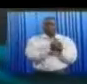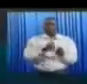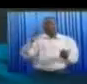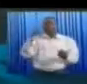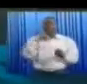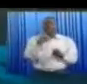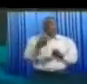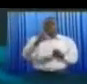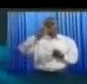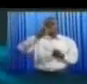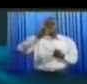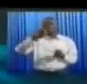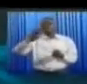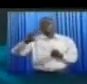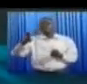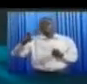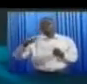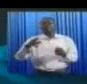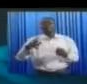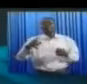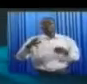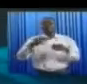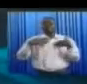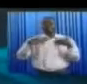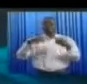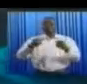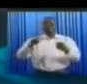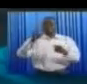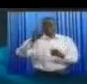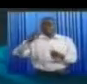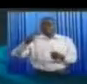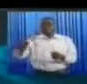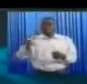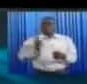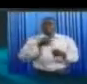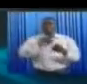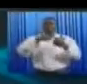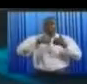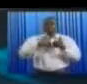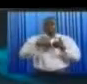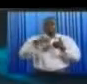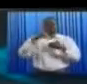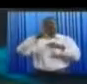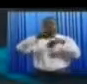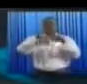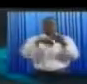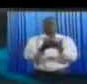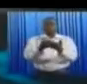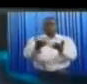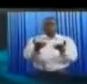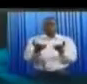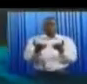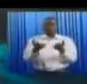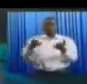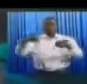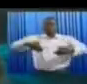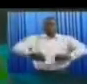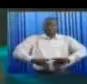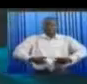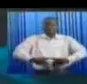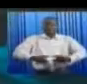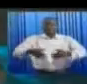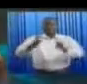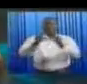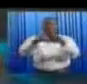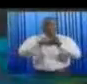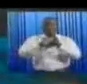que c'est la force que nous avons tous besoin. Air Force One pour la jeunesse, avoir une seule force